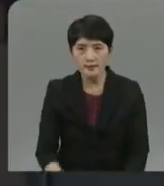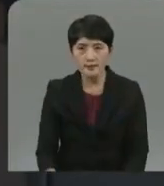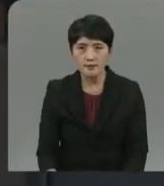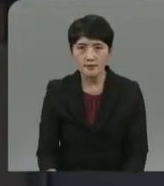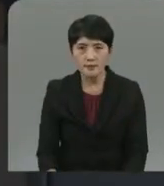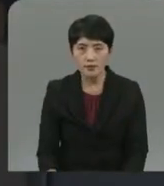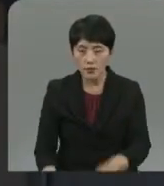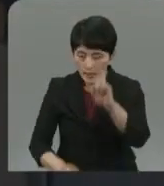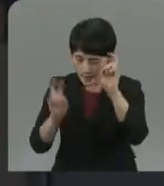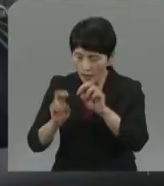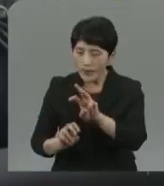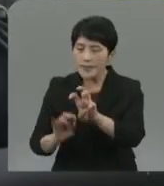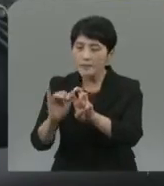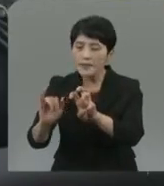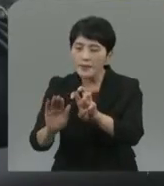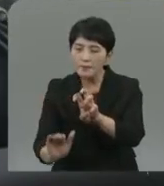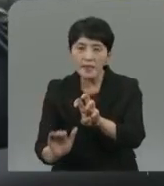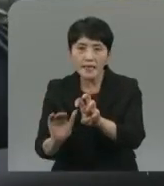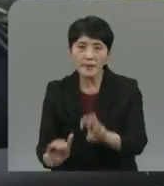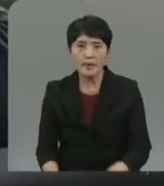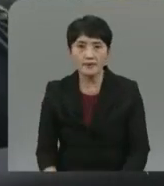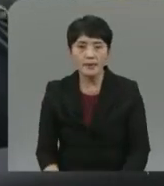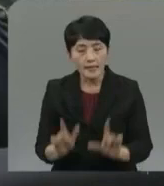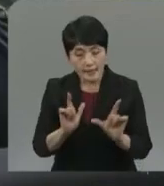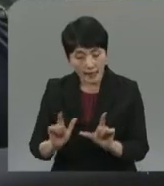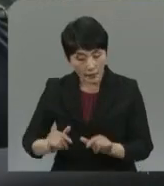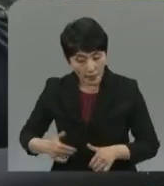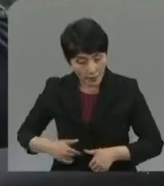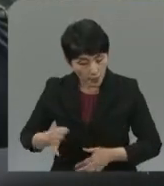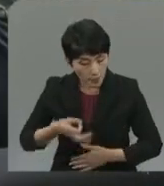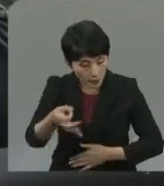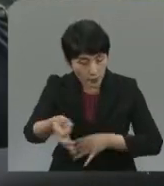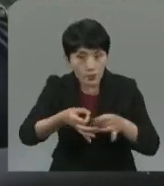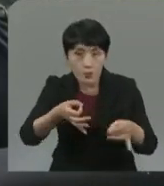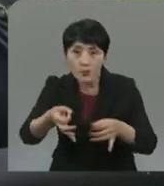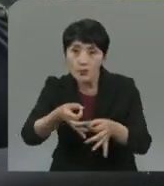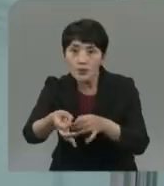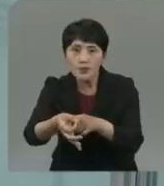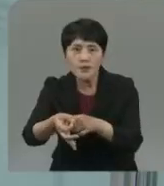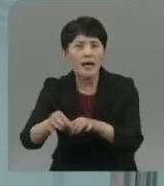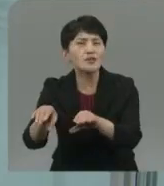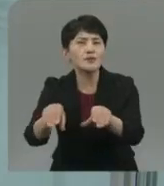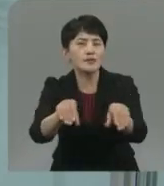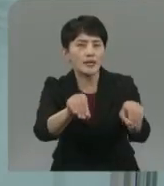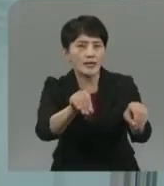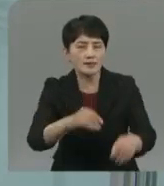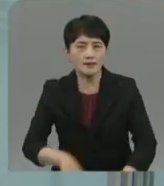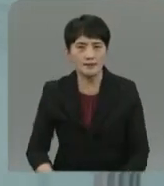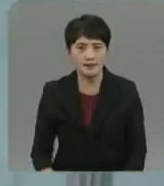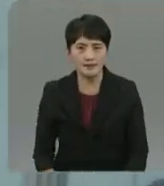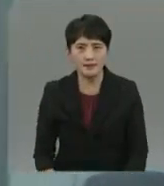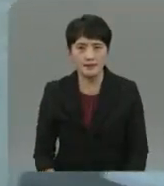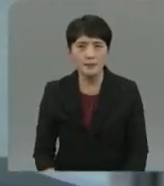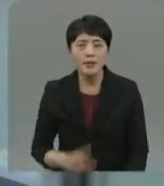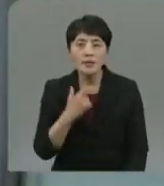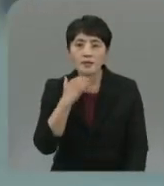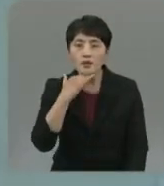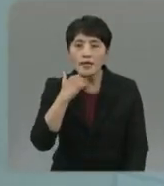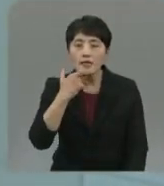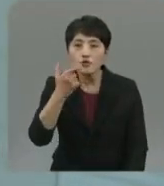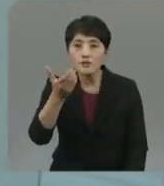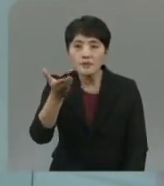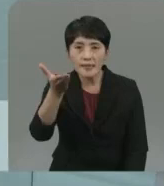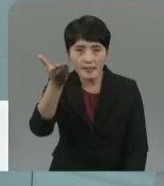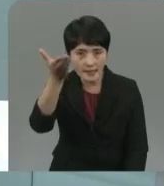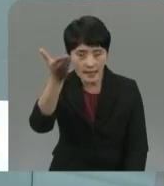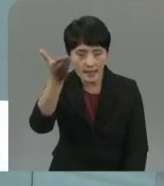示，将新冠传染病级别从2级下调至4级，并由一般医疗机构负责管理。新冠传